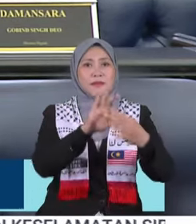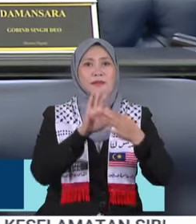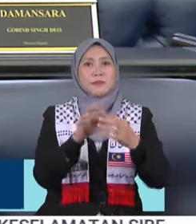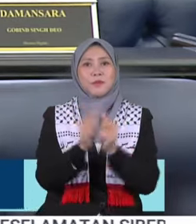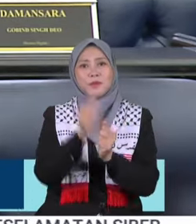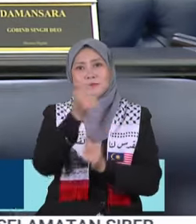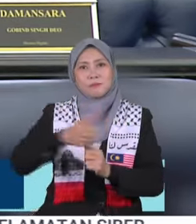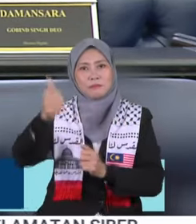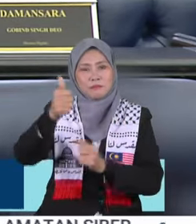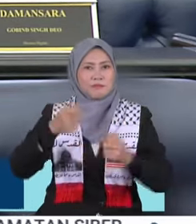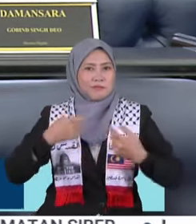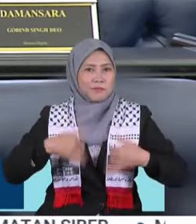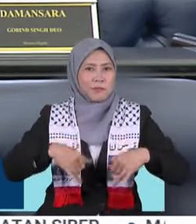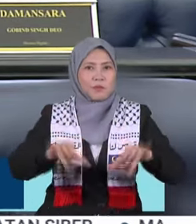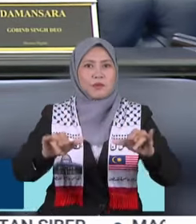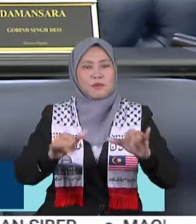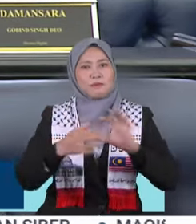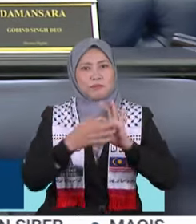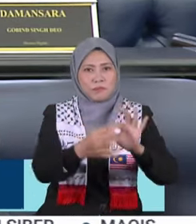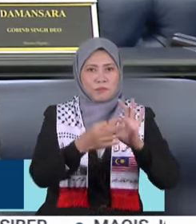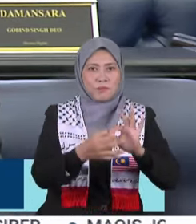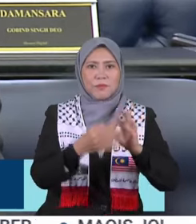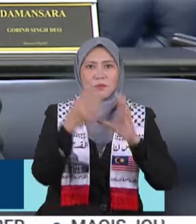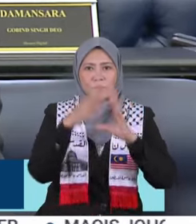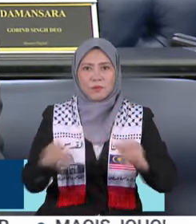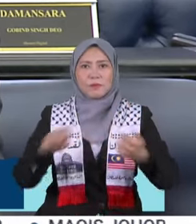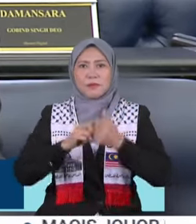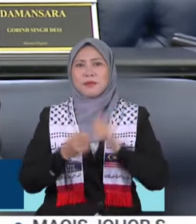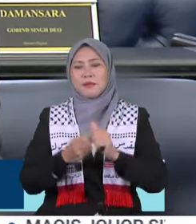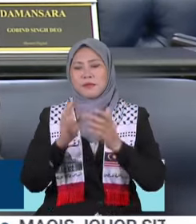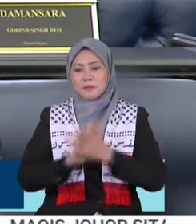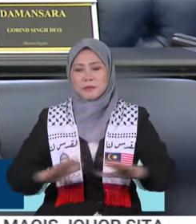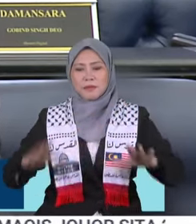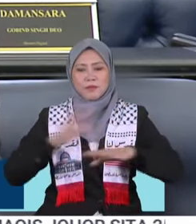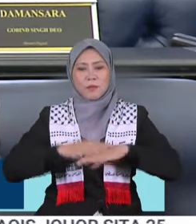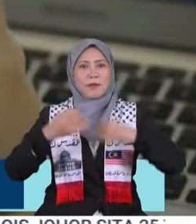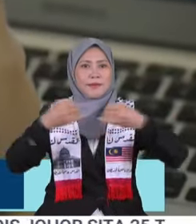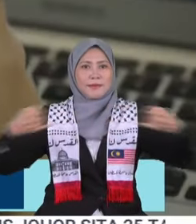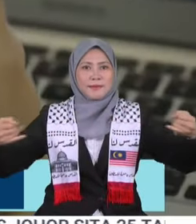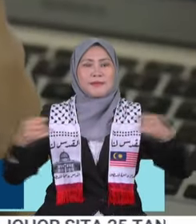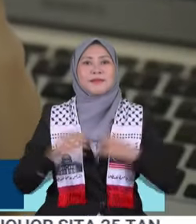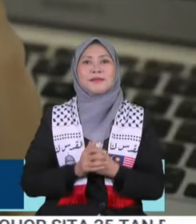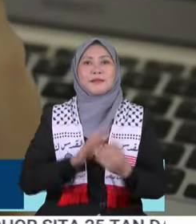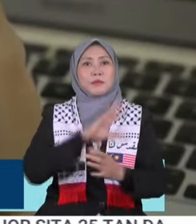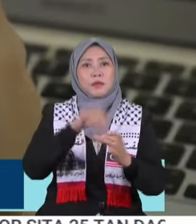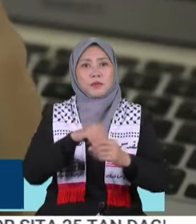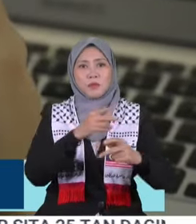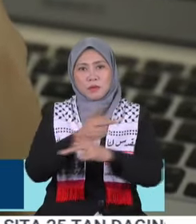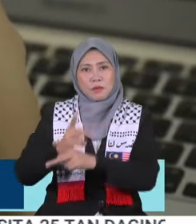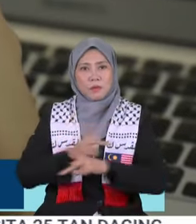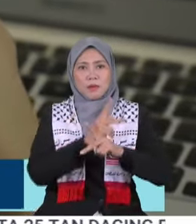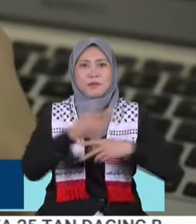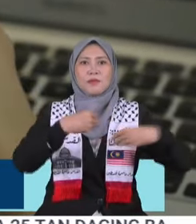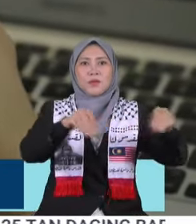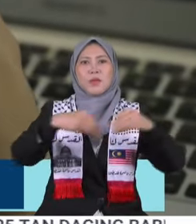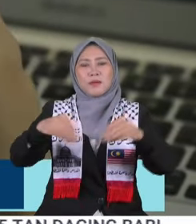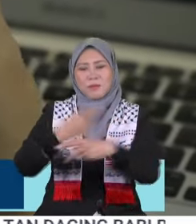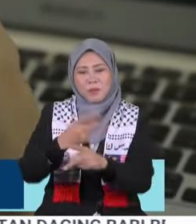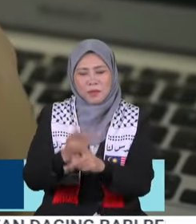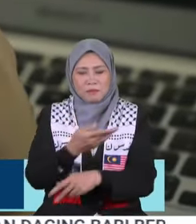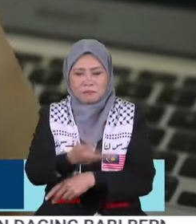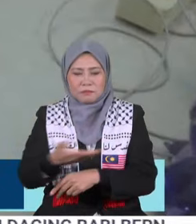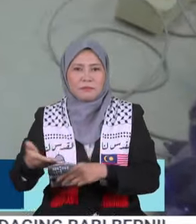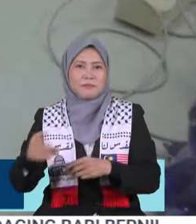bersama pengendali terus dipergiat bagi menangani isu keselamatan dalam talian. Ini termasuk kawalan penjualan produk terlarang